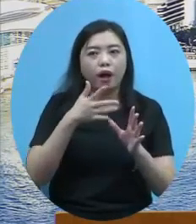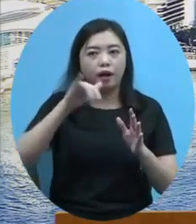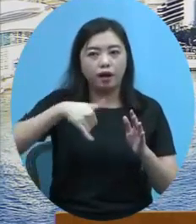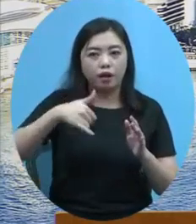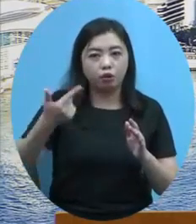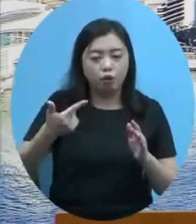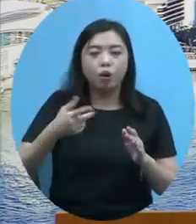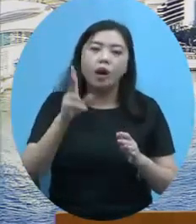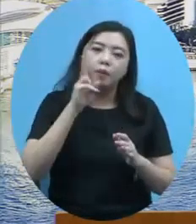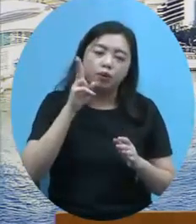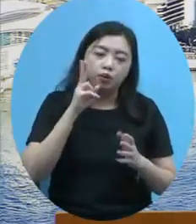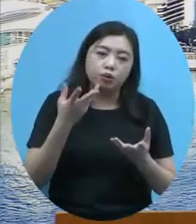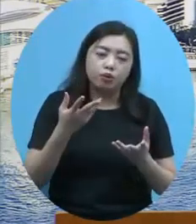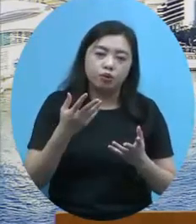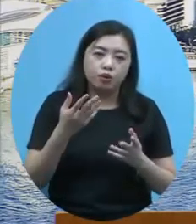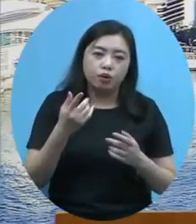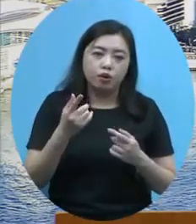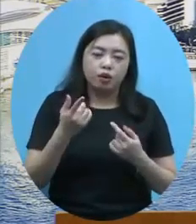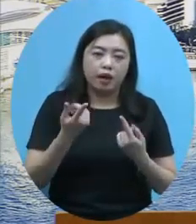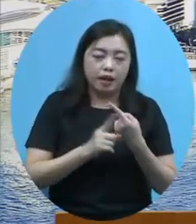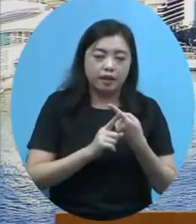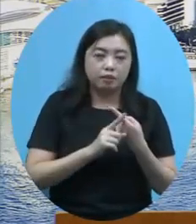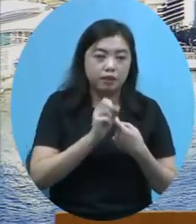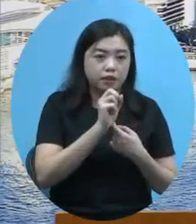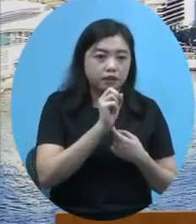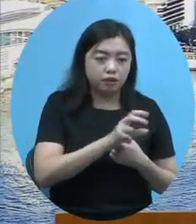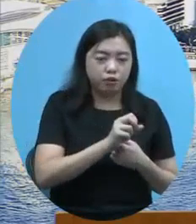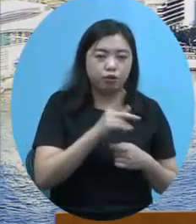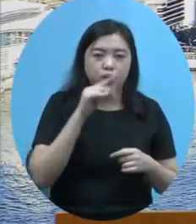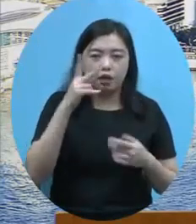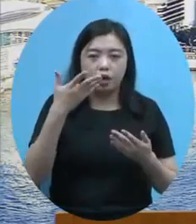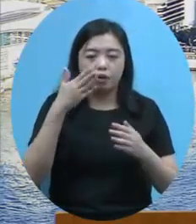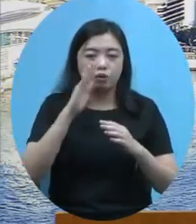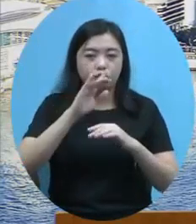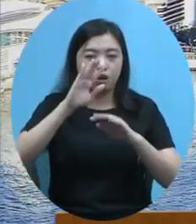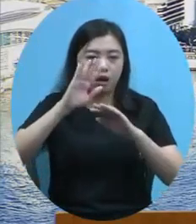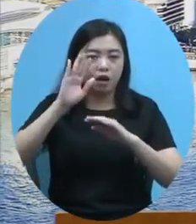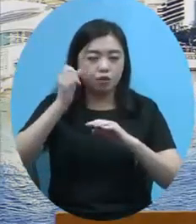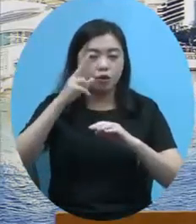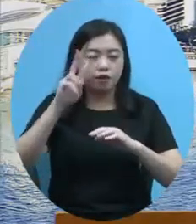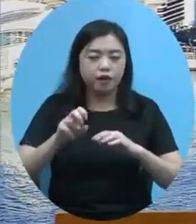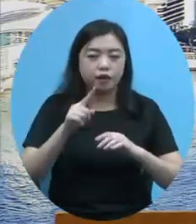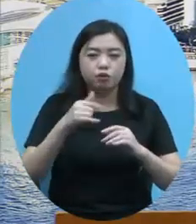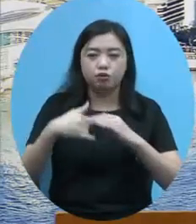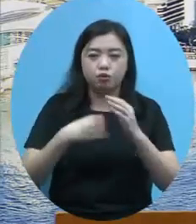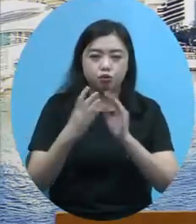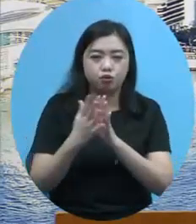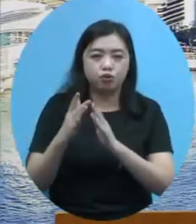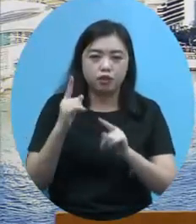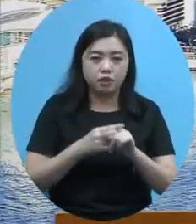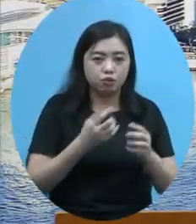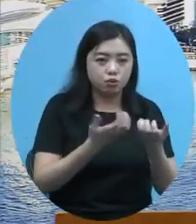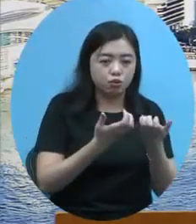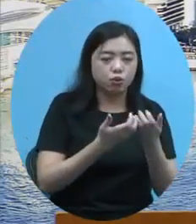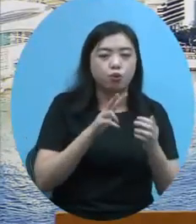咁自然就算即係個風險一樣嘅時候咧，可能我哋喺當中發現到嘅輸入個案咧，都會係即係實際嘅數字都